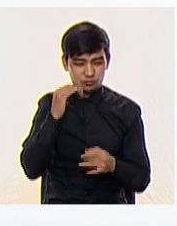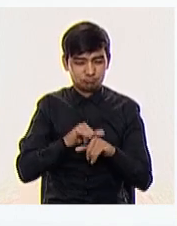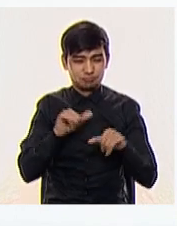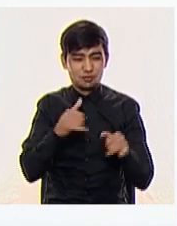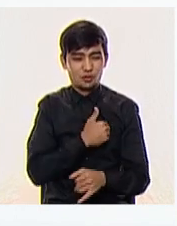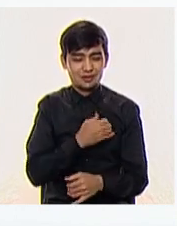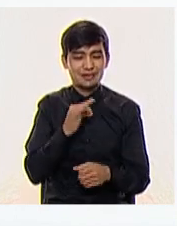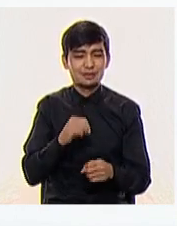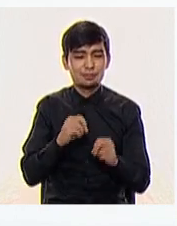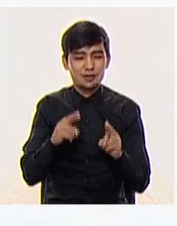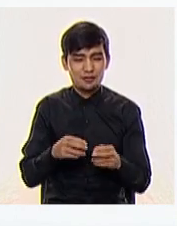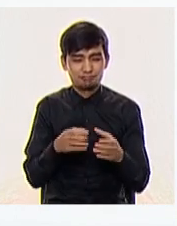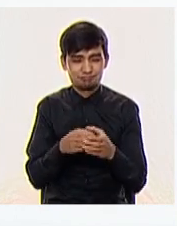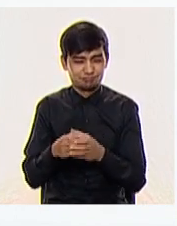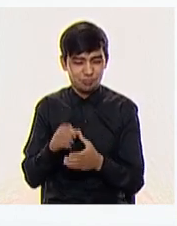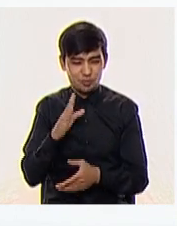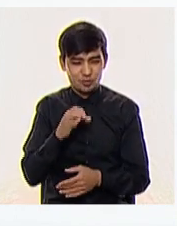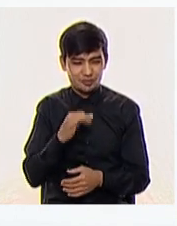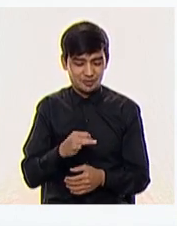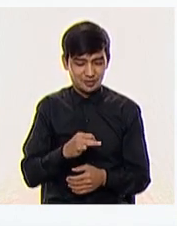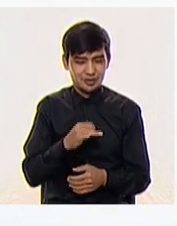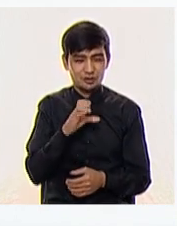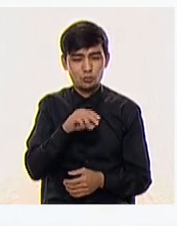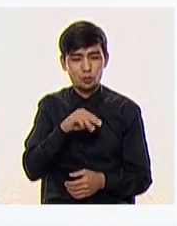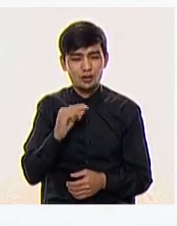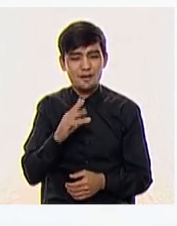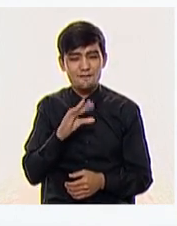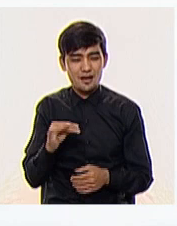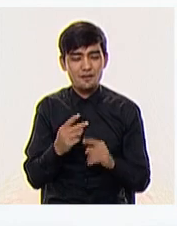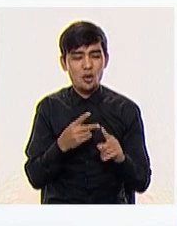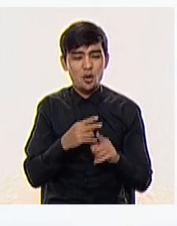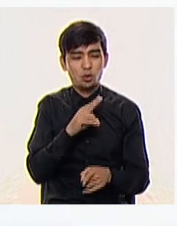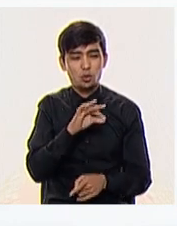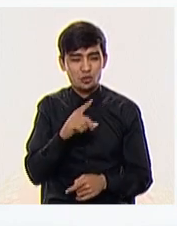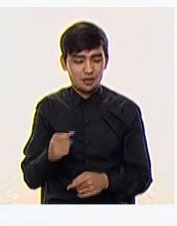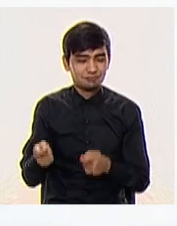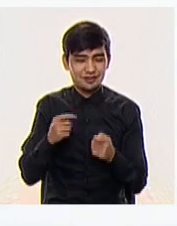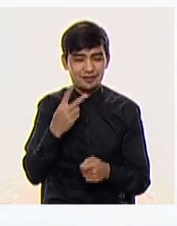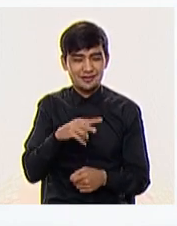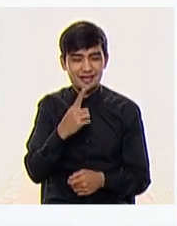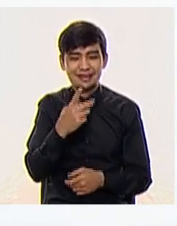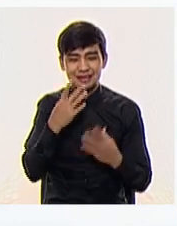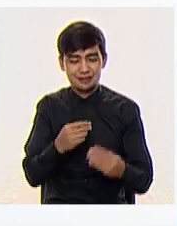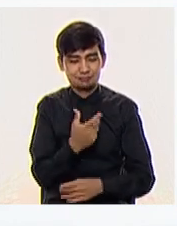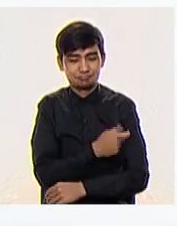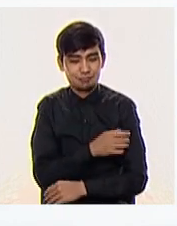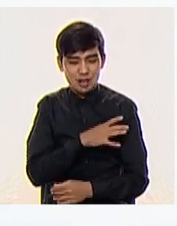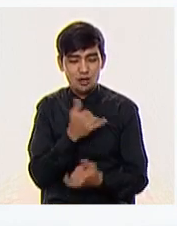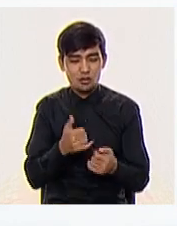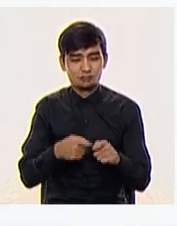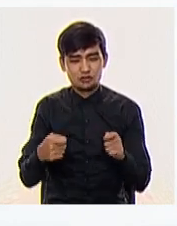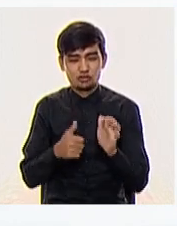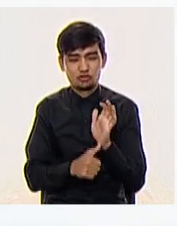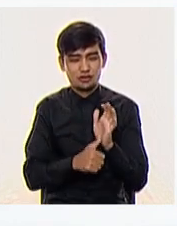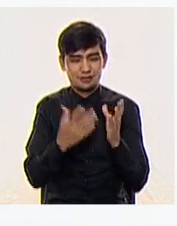пен бригадаларды іске қоспақ. Ал Спутник V вакцинасының екінші дозасы бұған дейін 21 күнде салынатын болса, енді 60 күнге дейін созуға